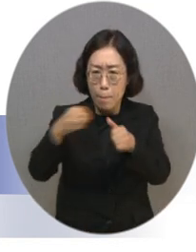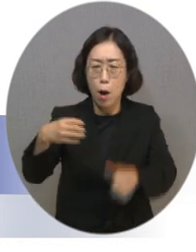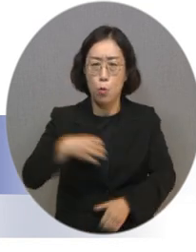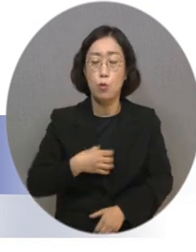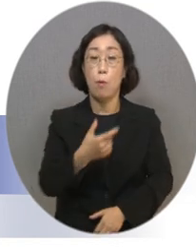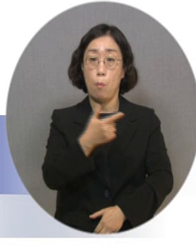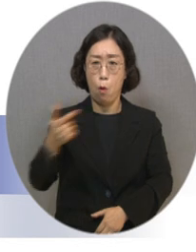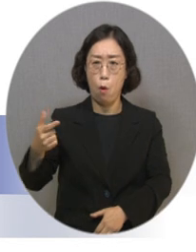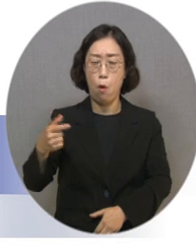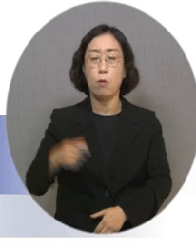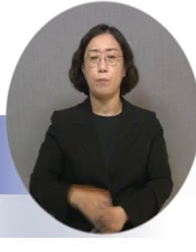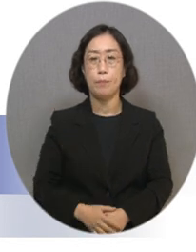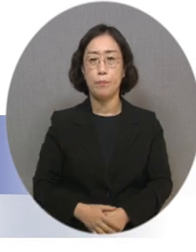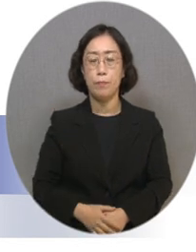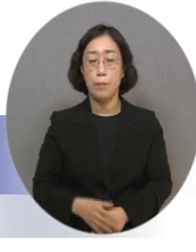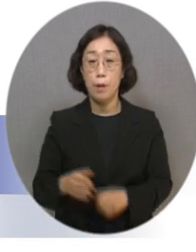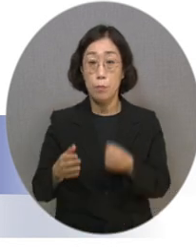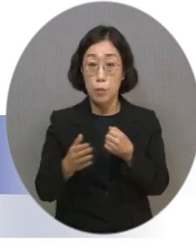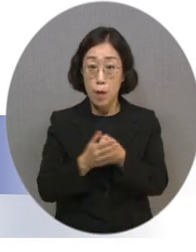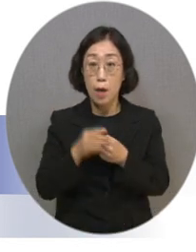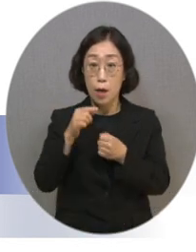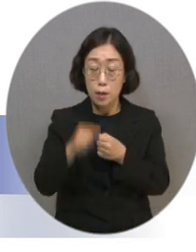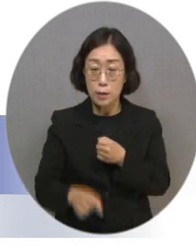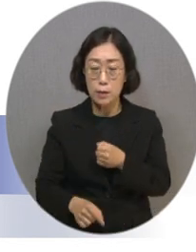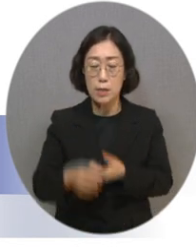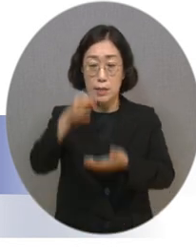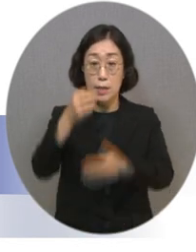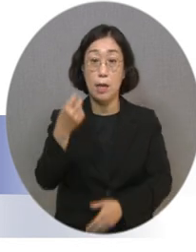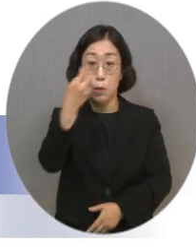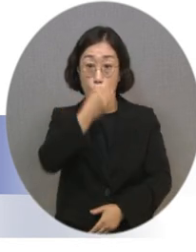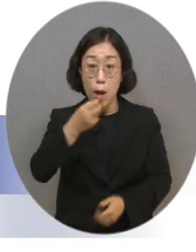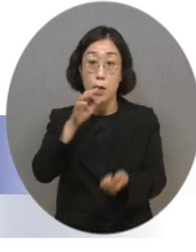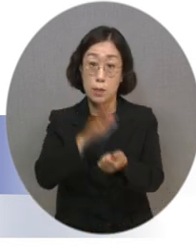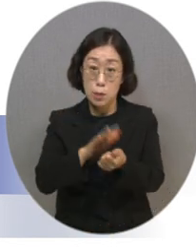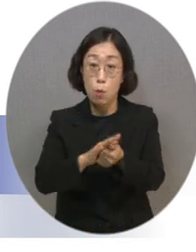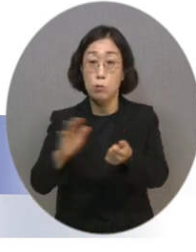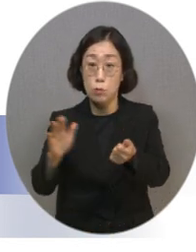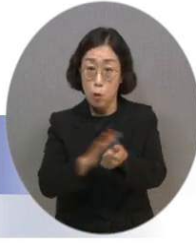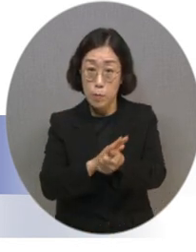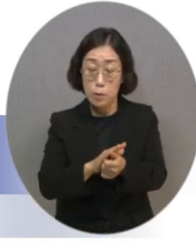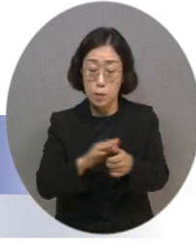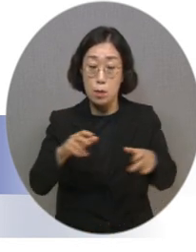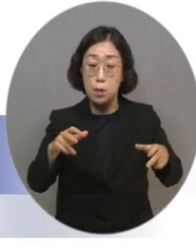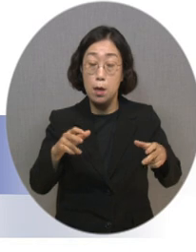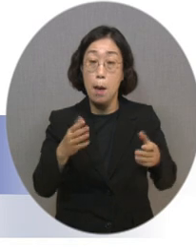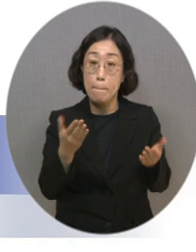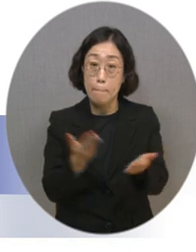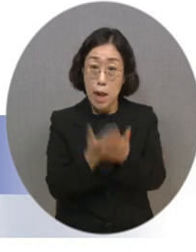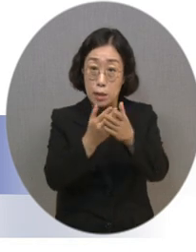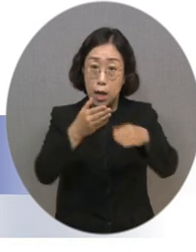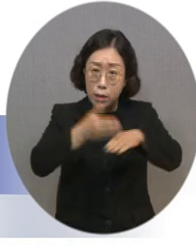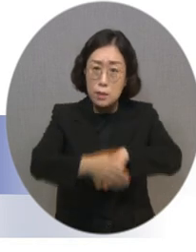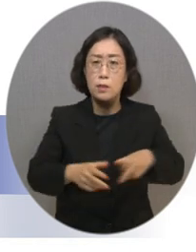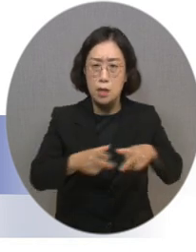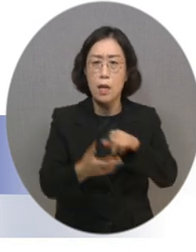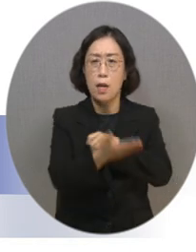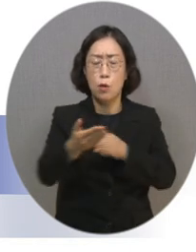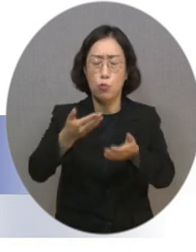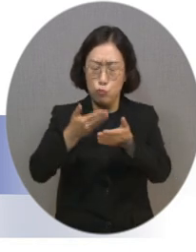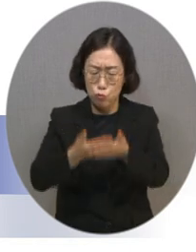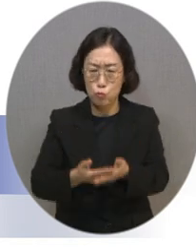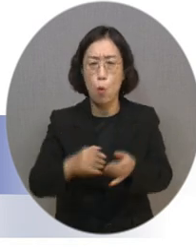노출이 돼 있습니다 때문에이 재산관리 지원 서비스는 발달 장애인에게 매우 중요한 역할을 하고